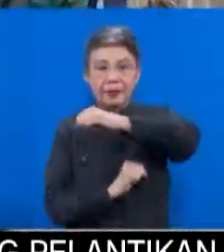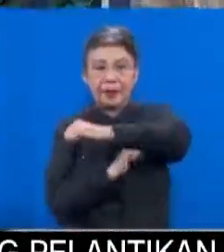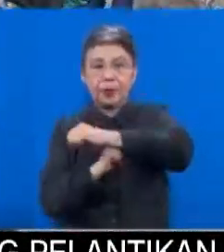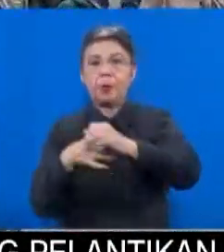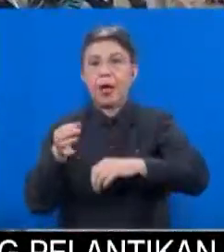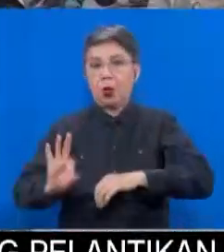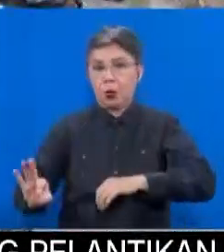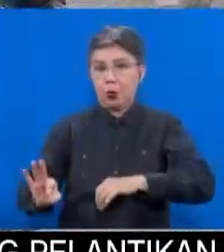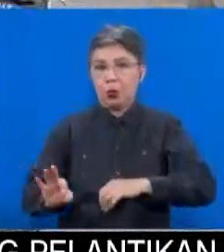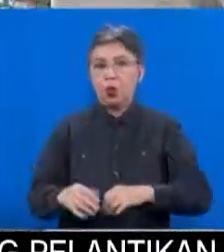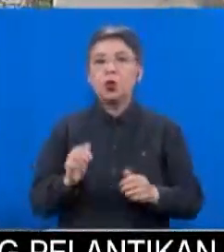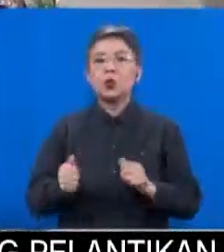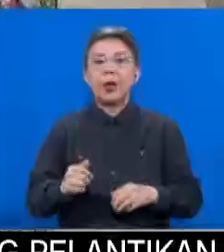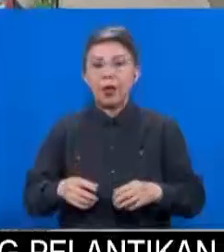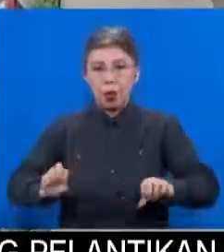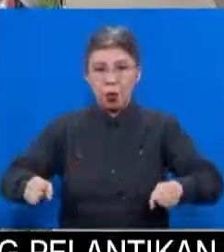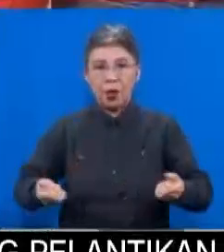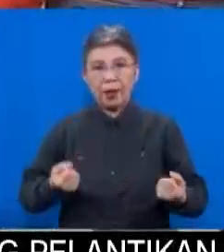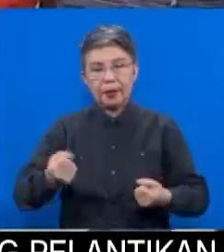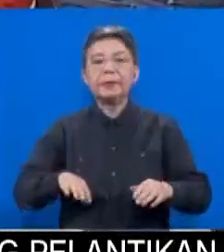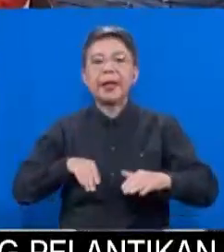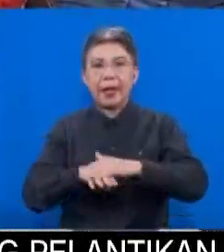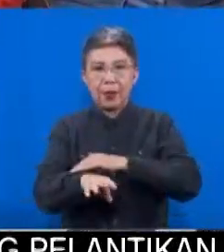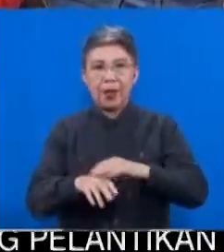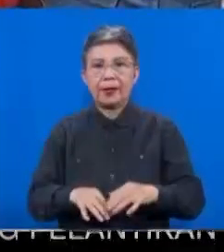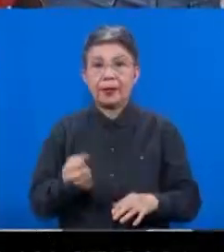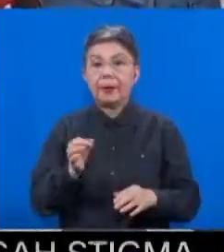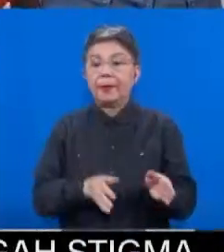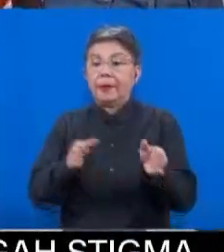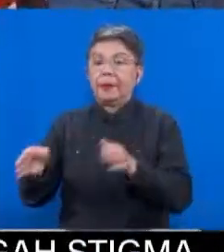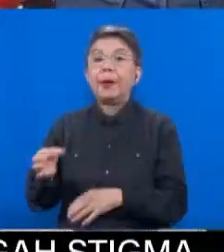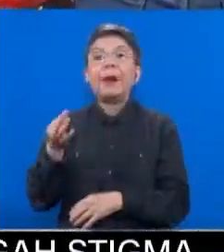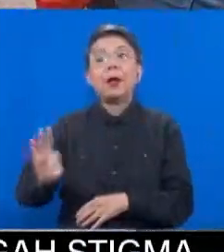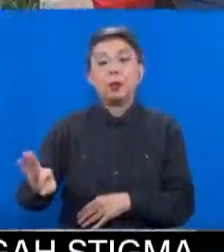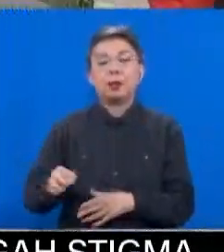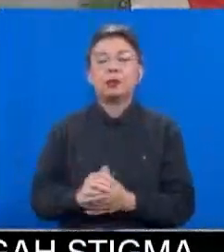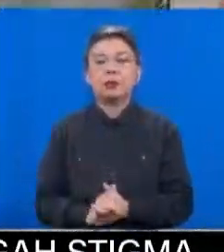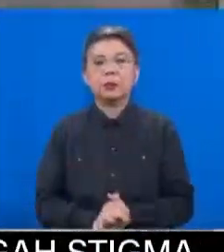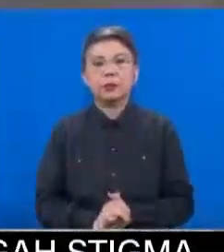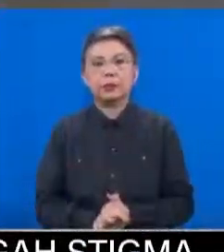pengerjaan agar bisa dilalui dengan aman. Tim Liputan, CNN Indonesia.